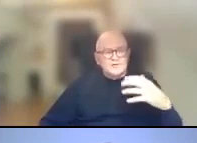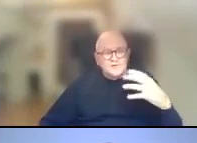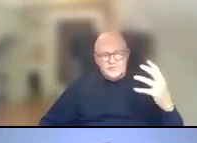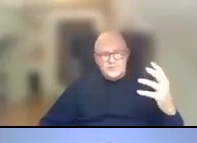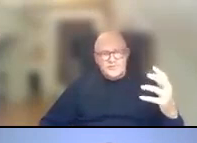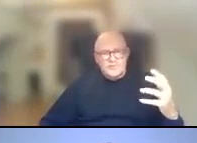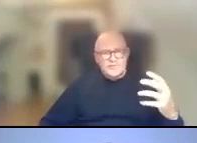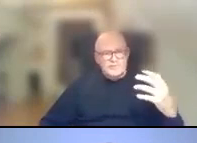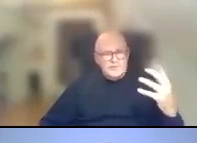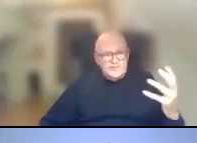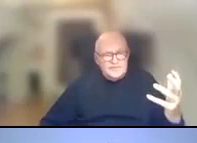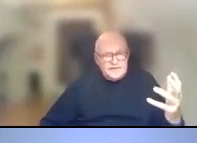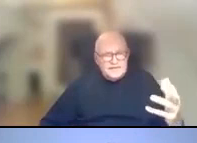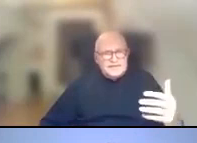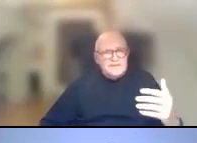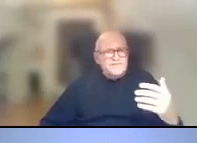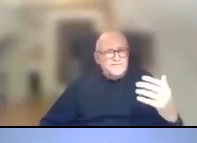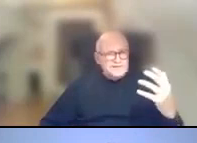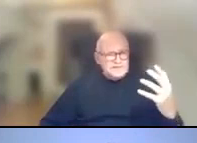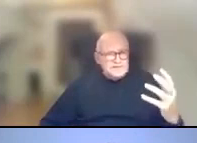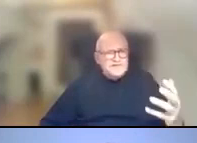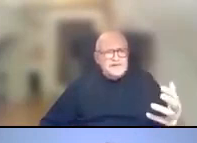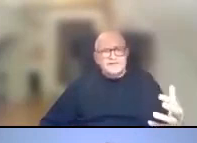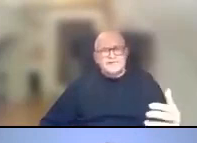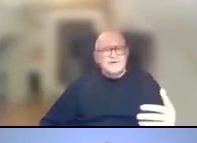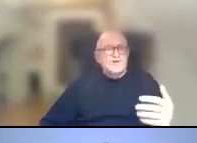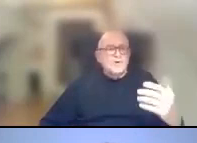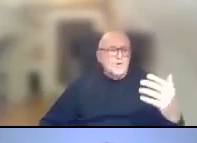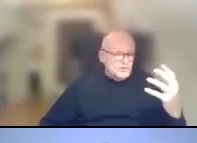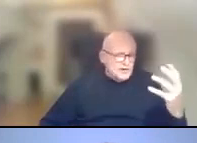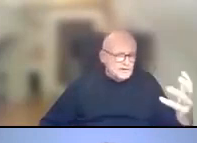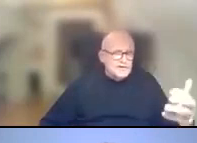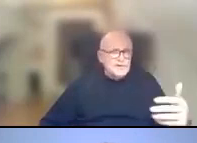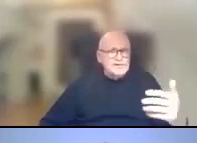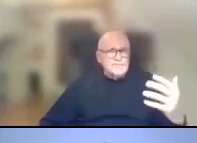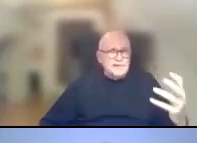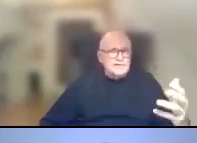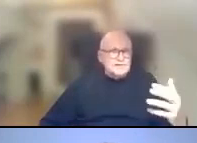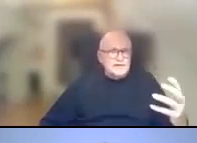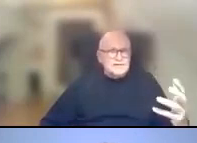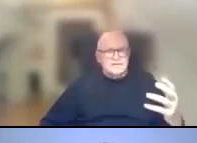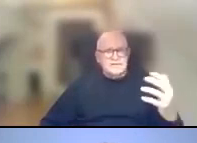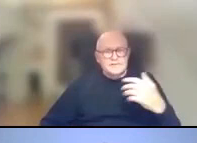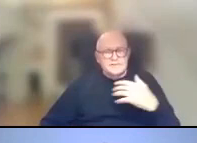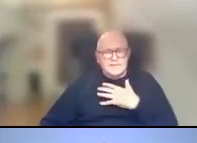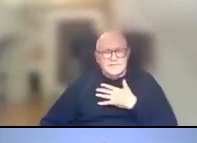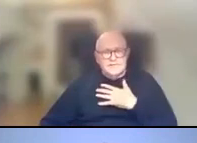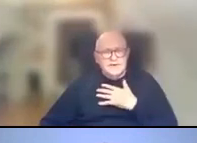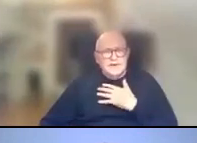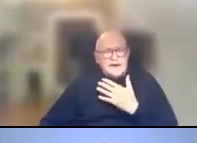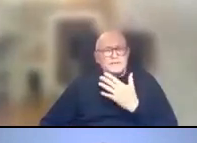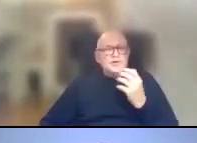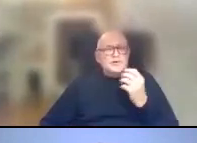aber ich konnte nicht mehr mit ansehen, wie der sich quält. Oder Irene Becker sagt, dass